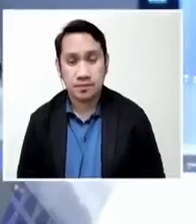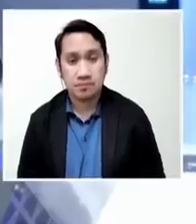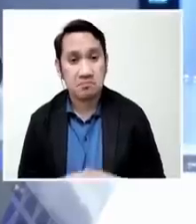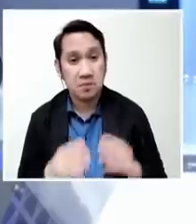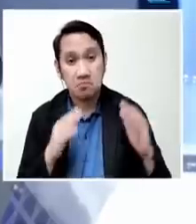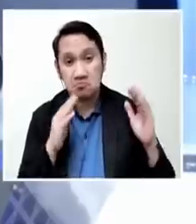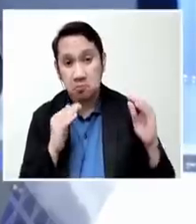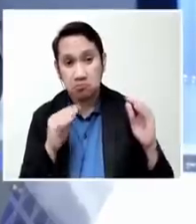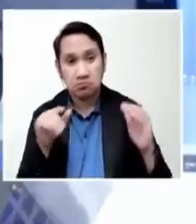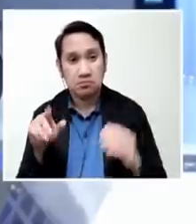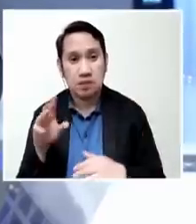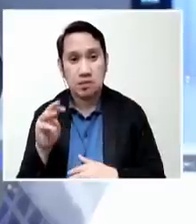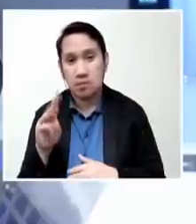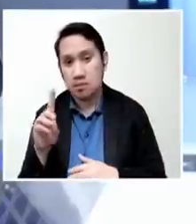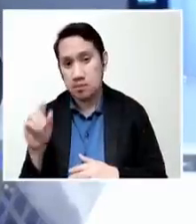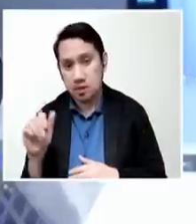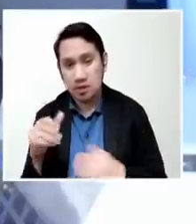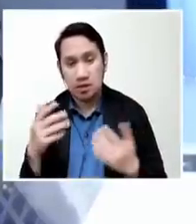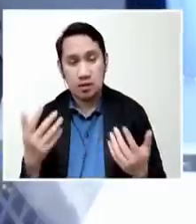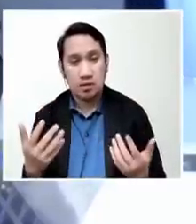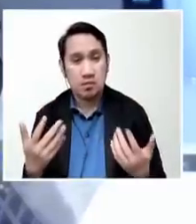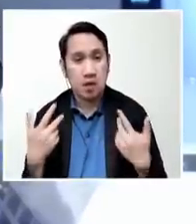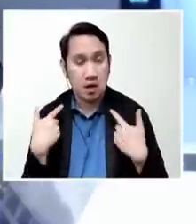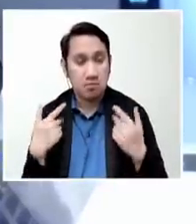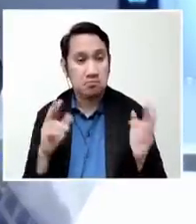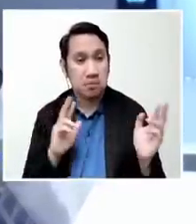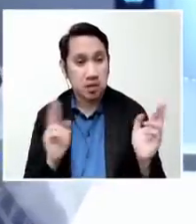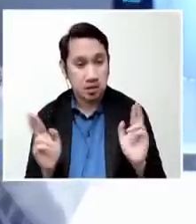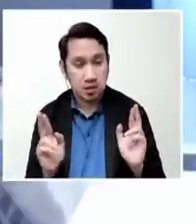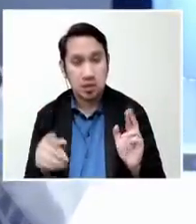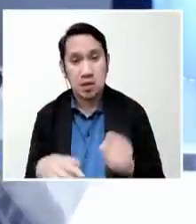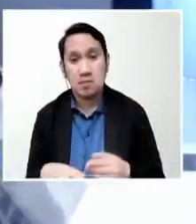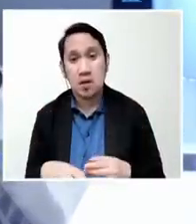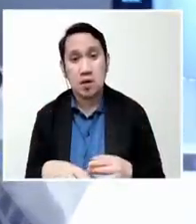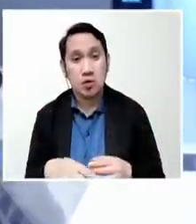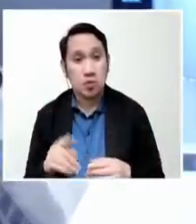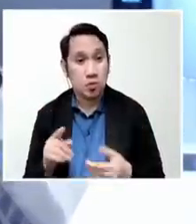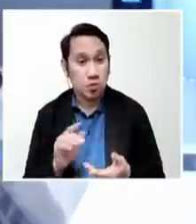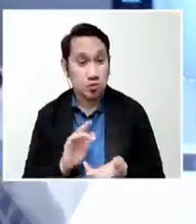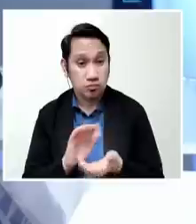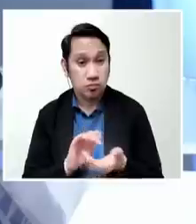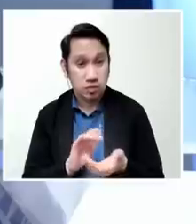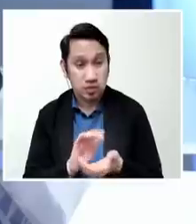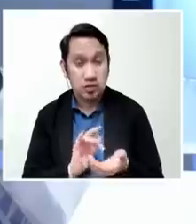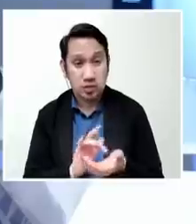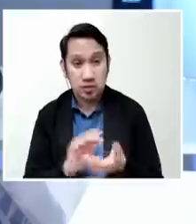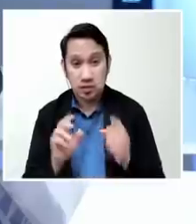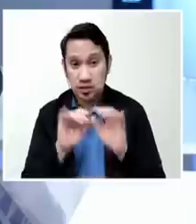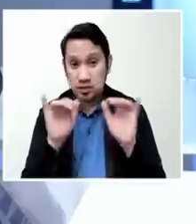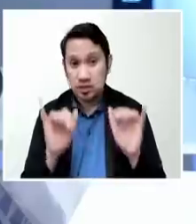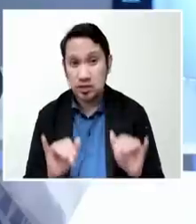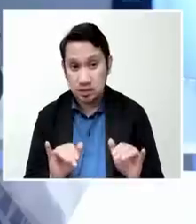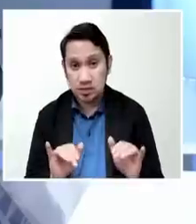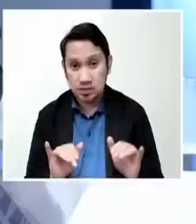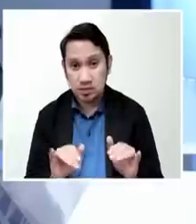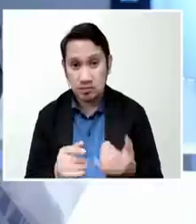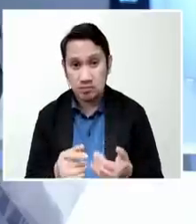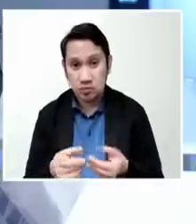Umaasa ang MMDA na buo nang may patutupad ang single ticketing system sa Metro Manila simula Setyembre ngayong